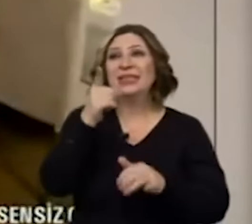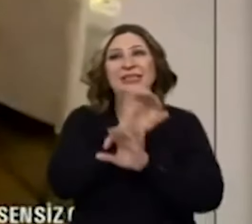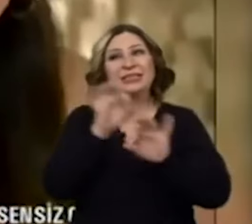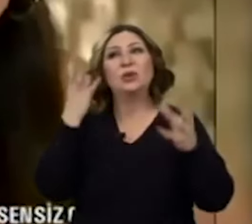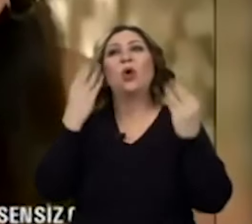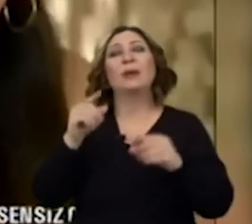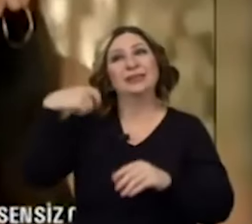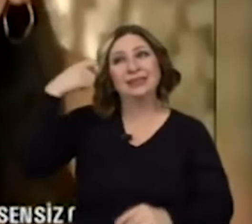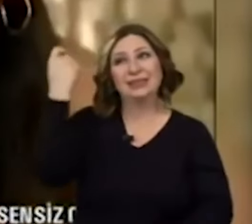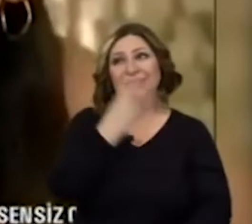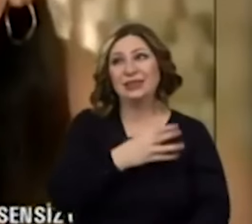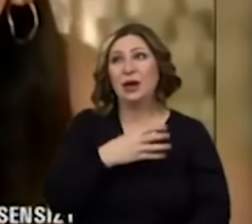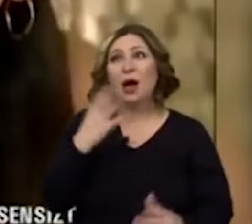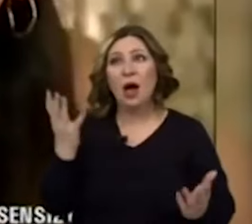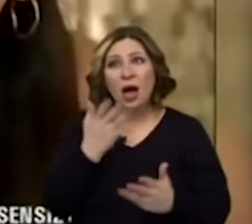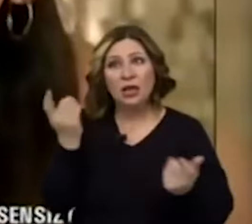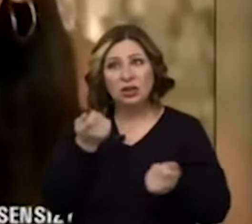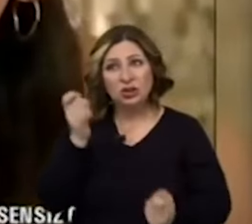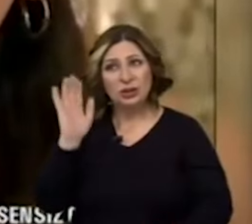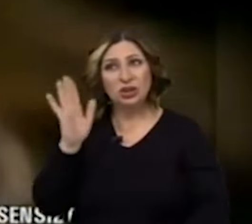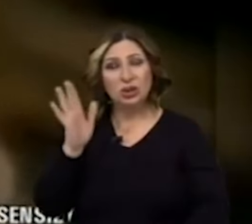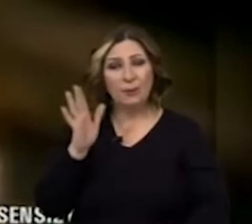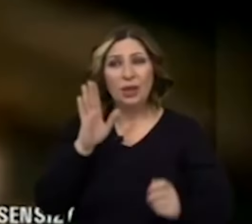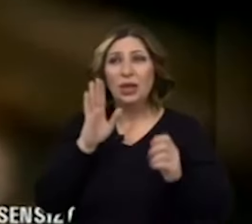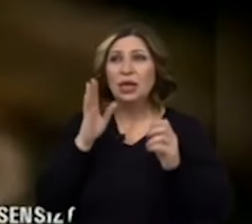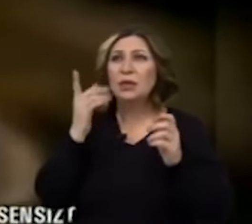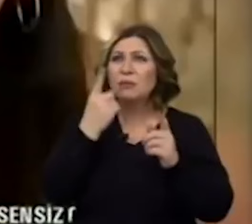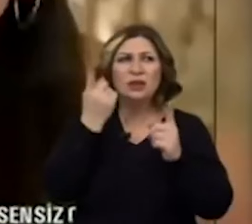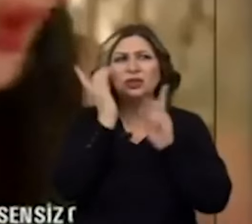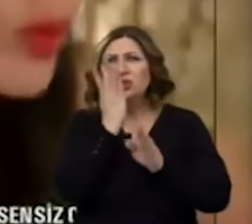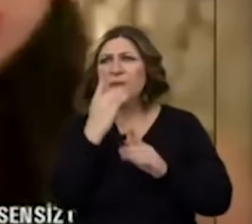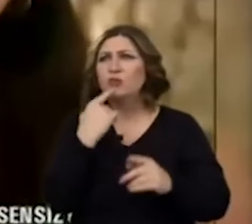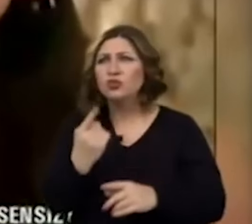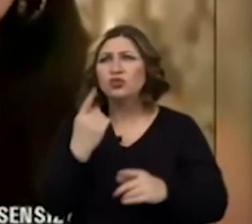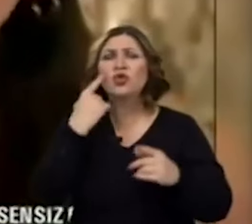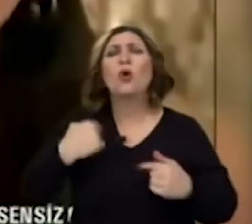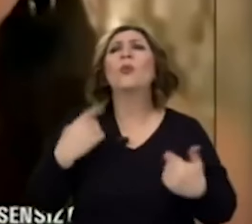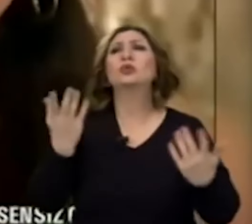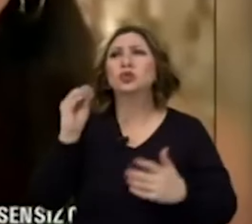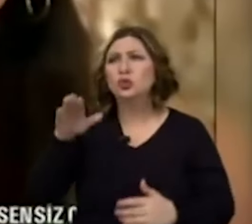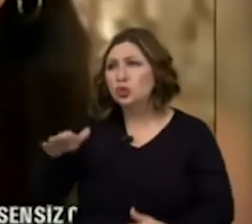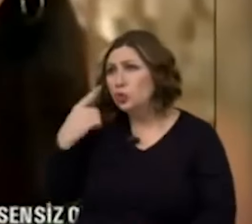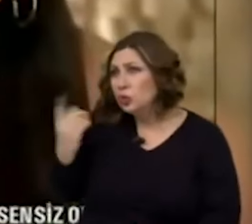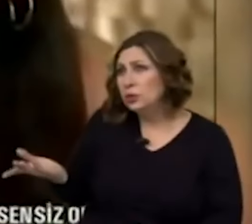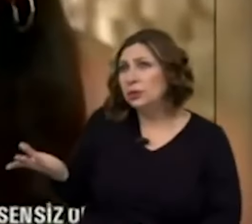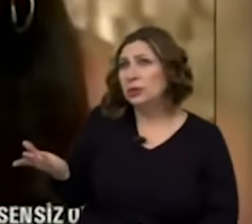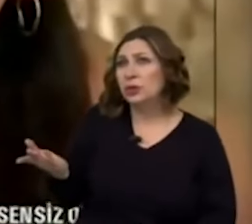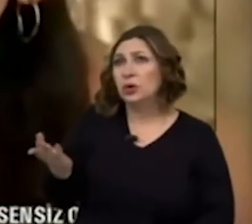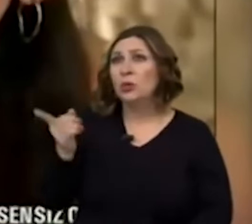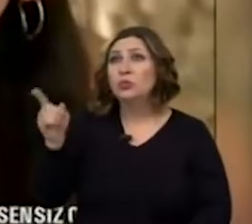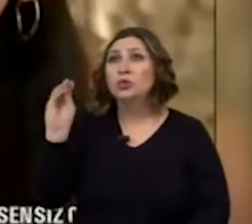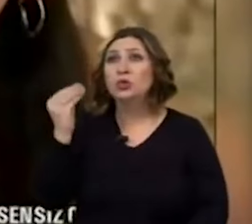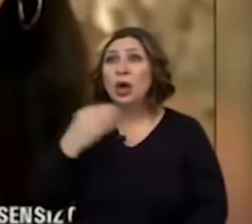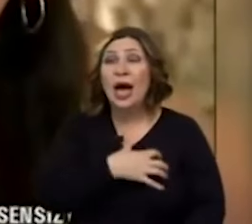Olmaz dizisinde. Hala işe gideceğim, Kıbrıs'a gideceğim falan diyorsun Hakan. Görmüyor musun çocuğun halini? Bu